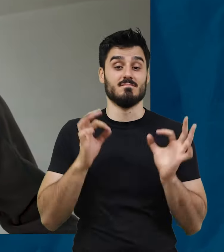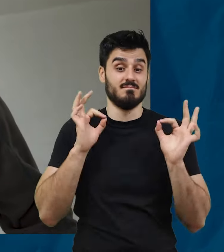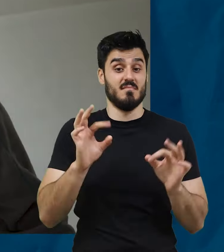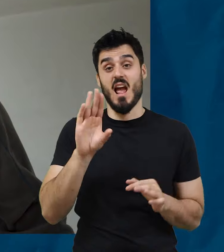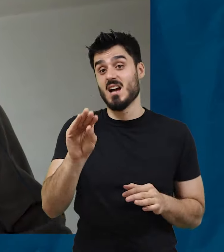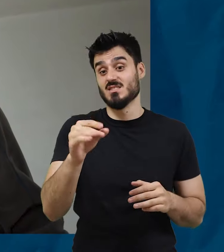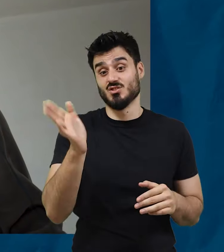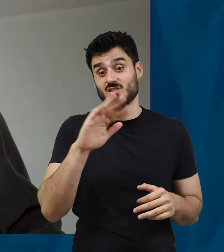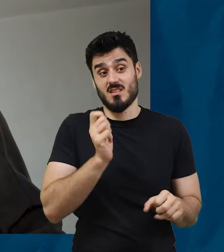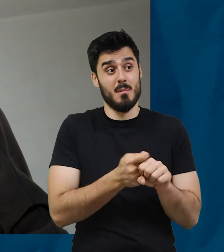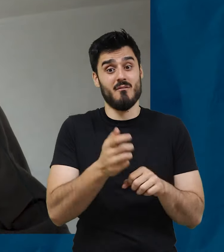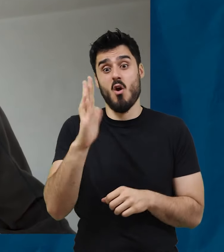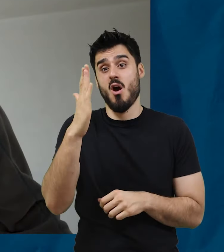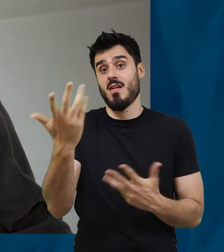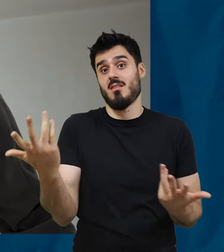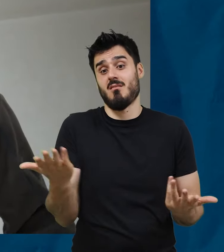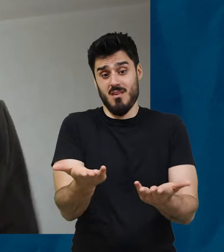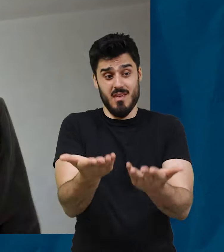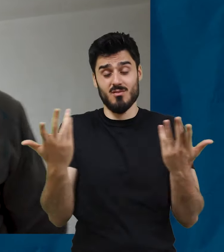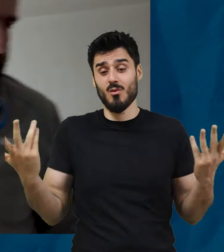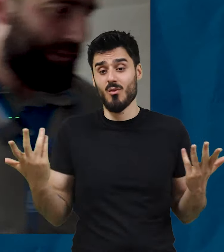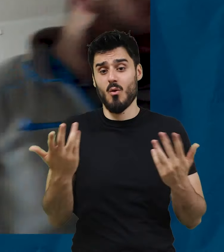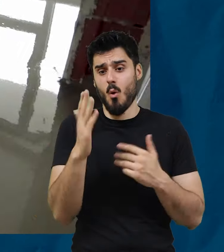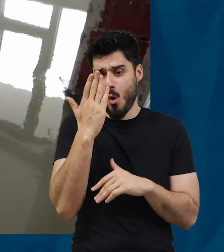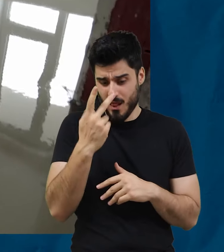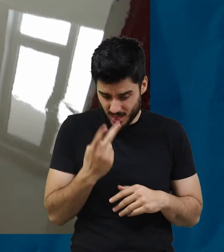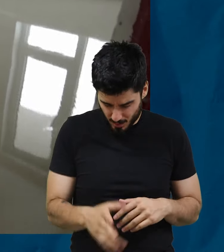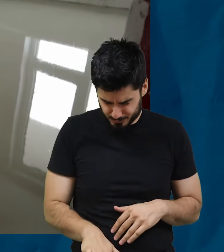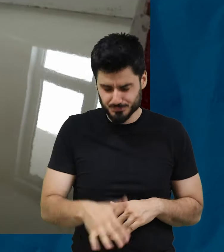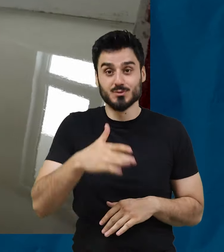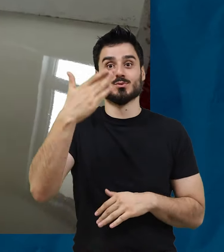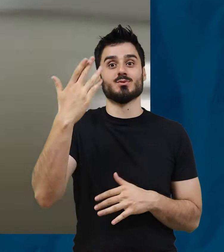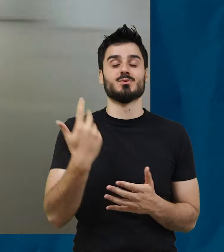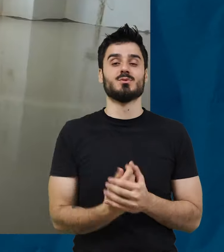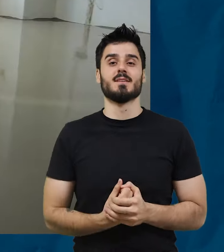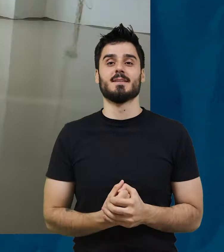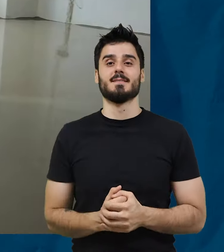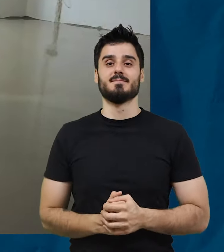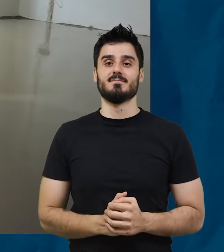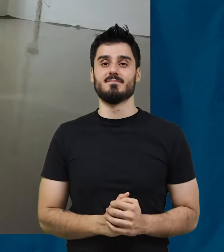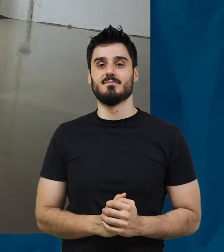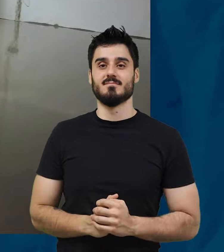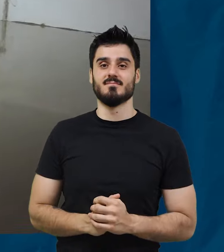Нали ви как ще го направим огледал? Ето. Огледал.